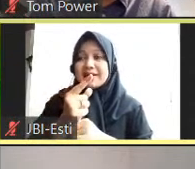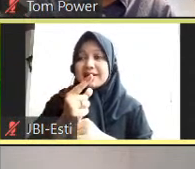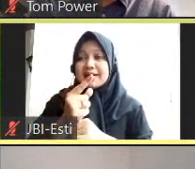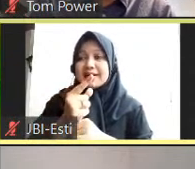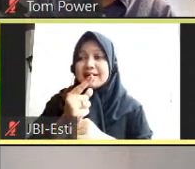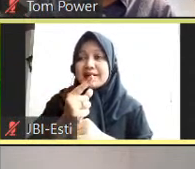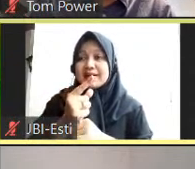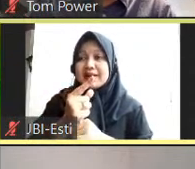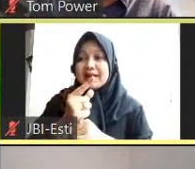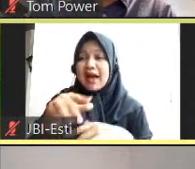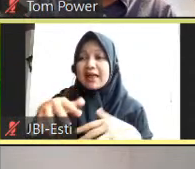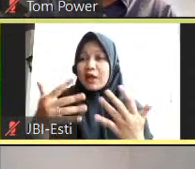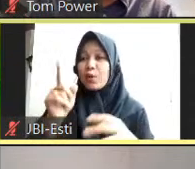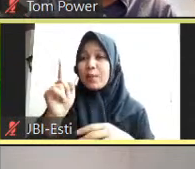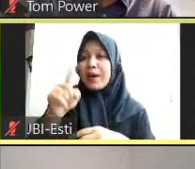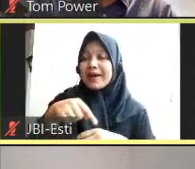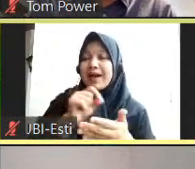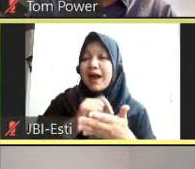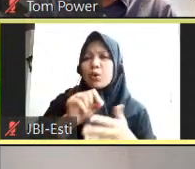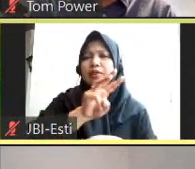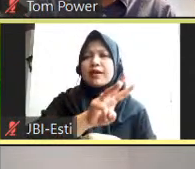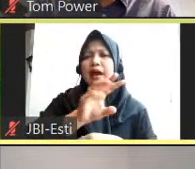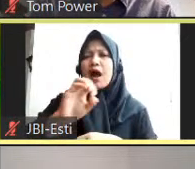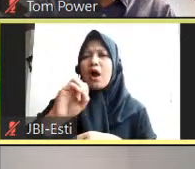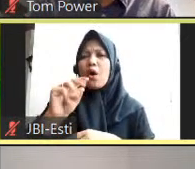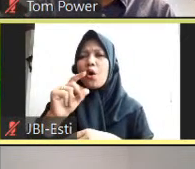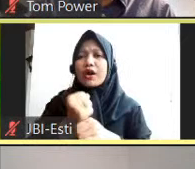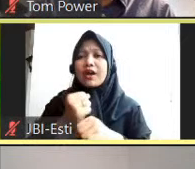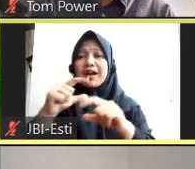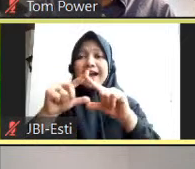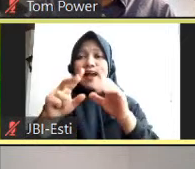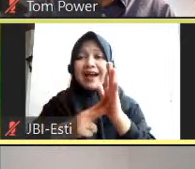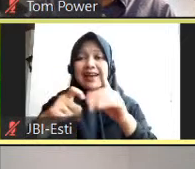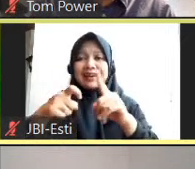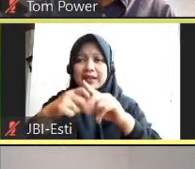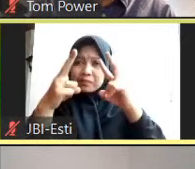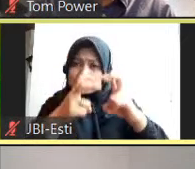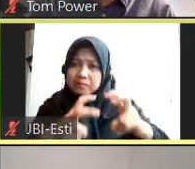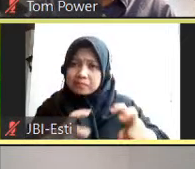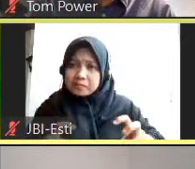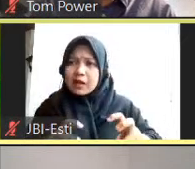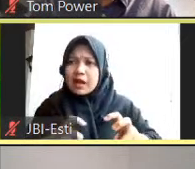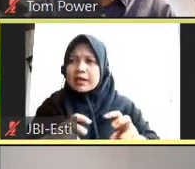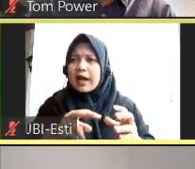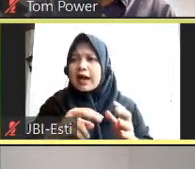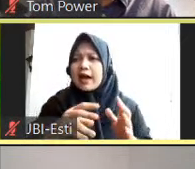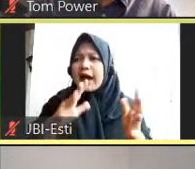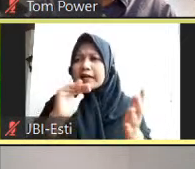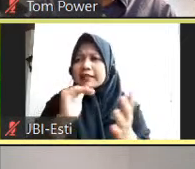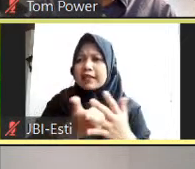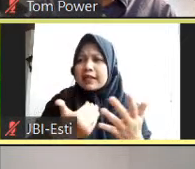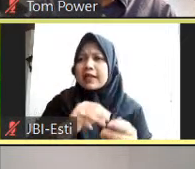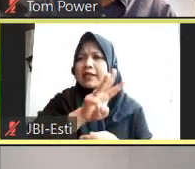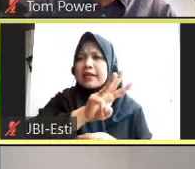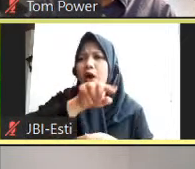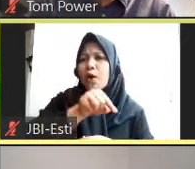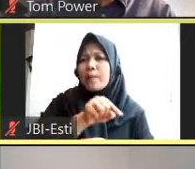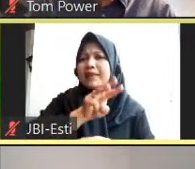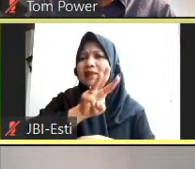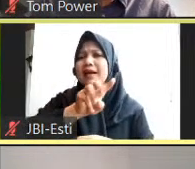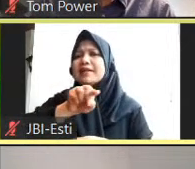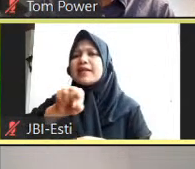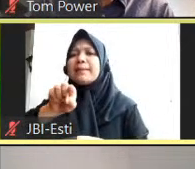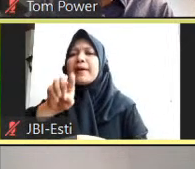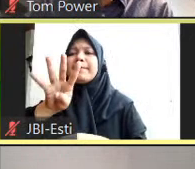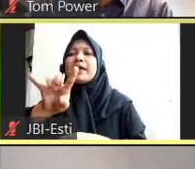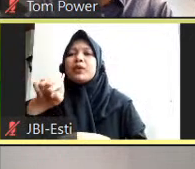tidak organik, memperlihatkan nilai skor antara 3,3 sampai 4,8. Itu berarti bahwa